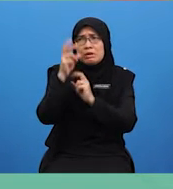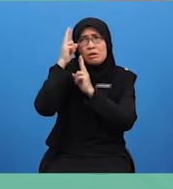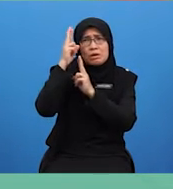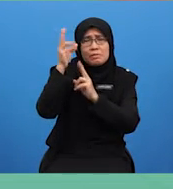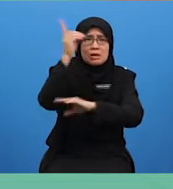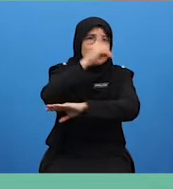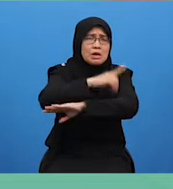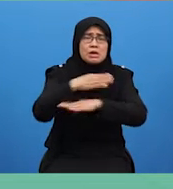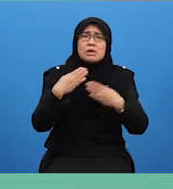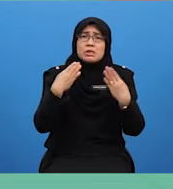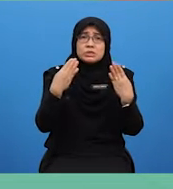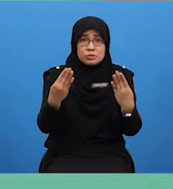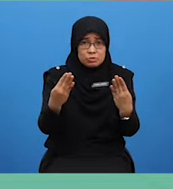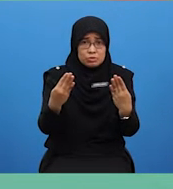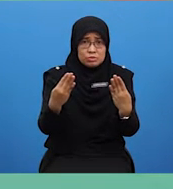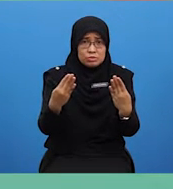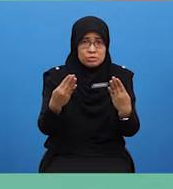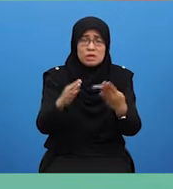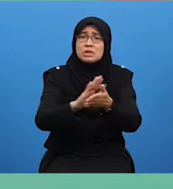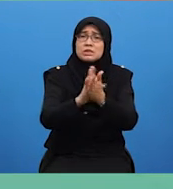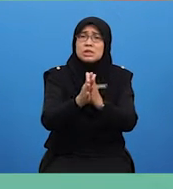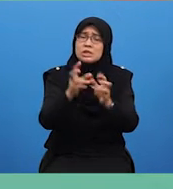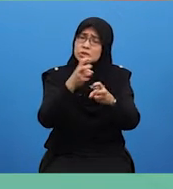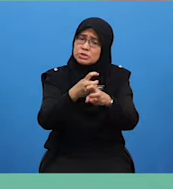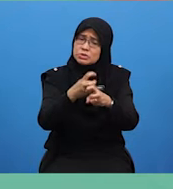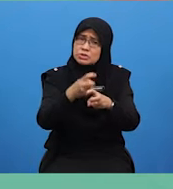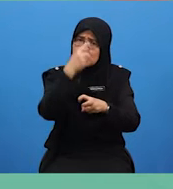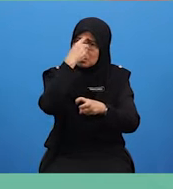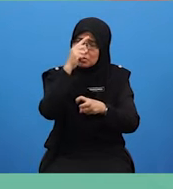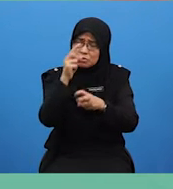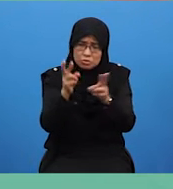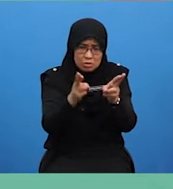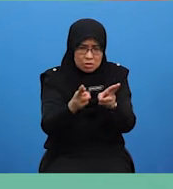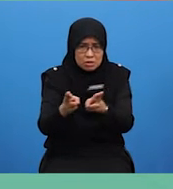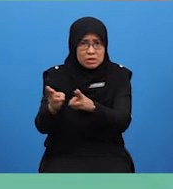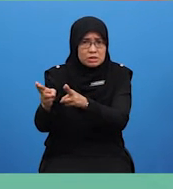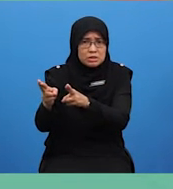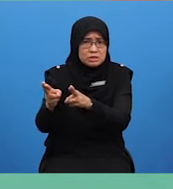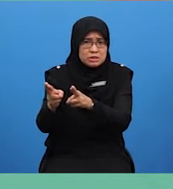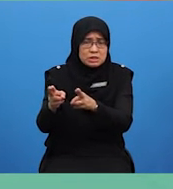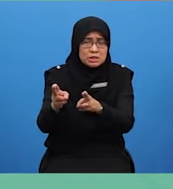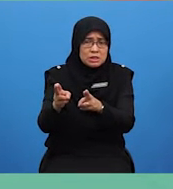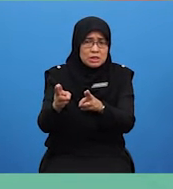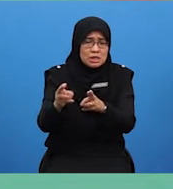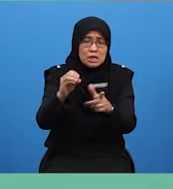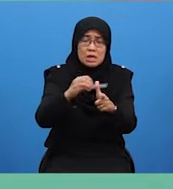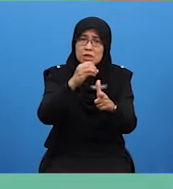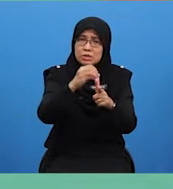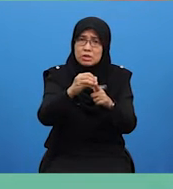mereka. Dengan itu, ia susah untuk wanita merancang atau mencegah